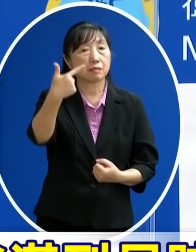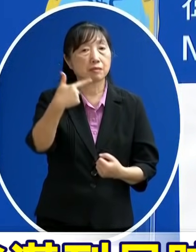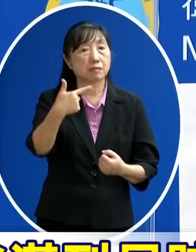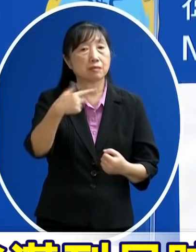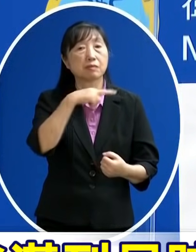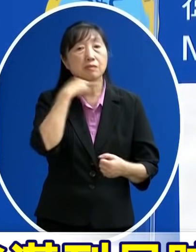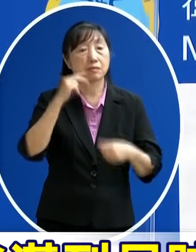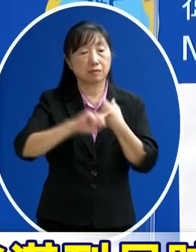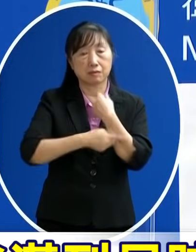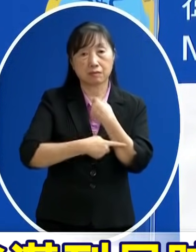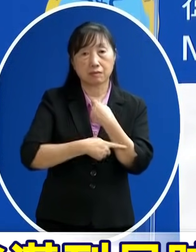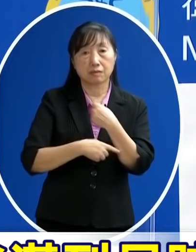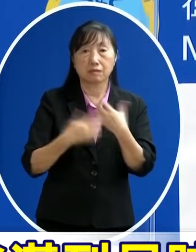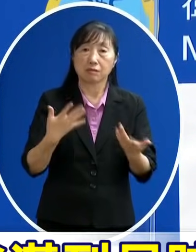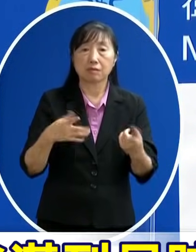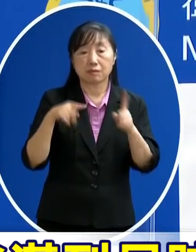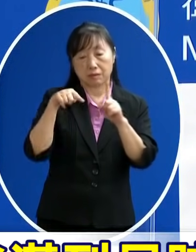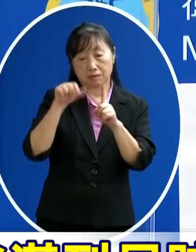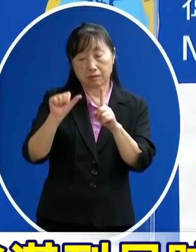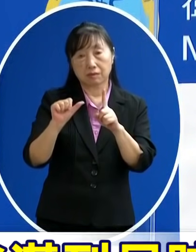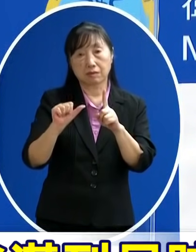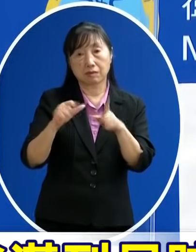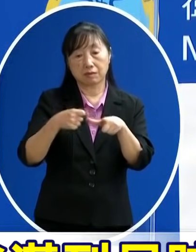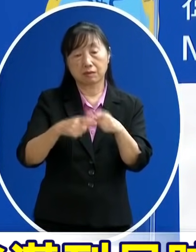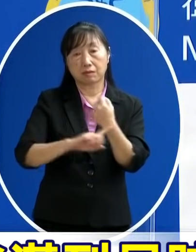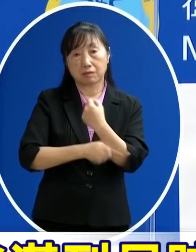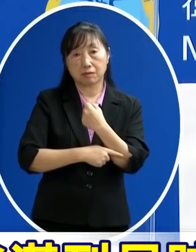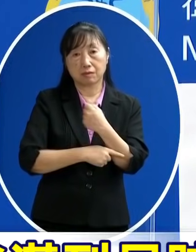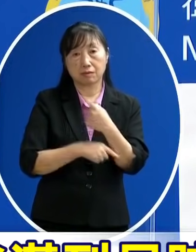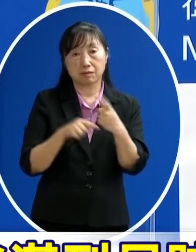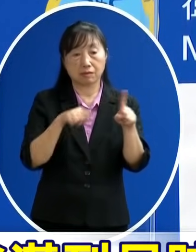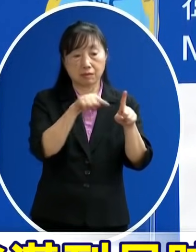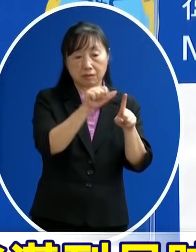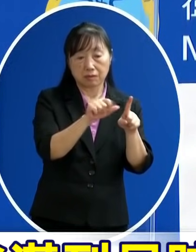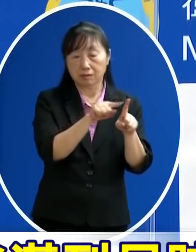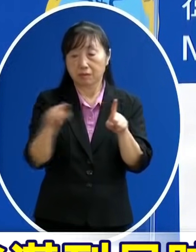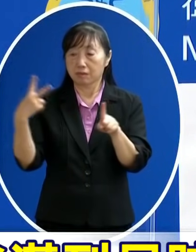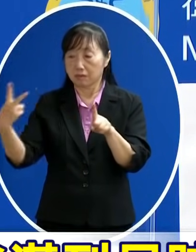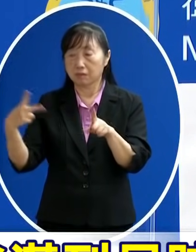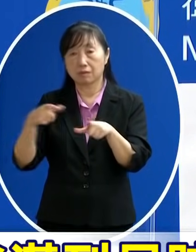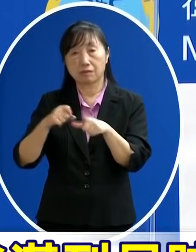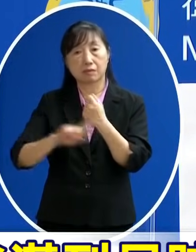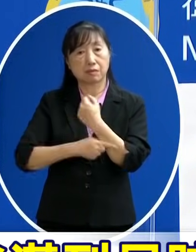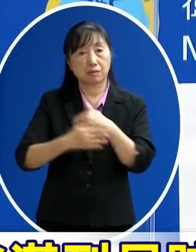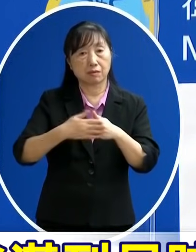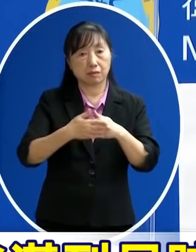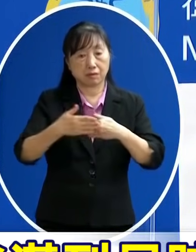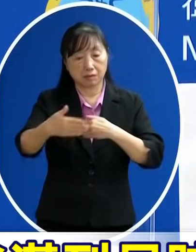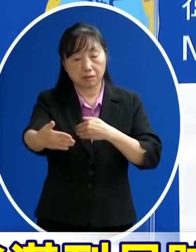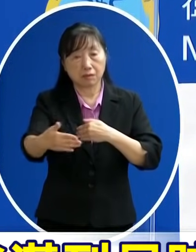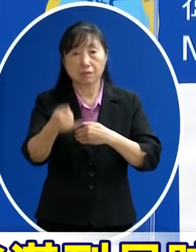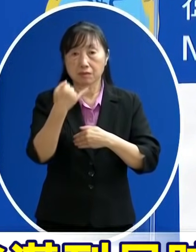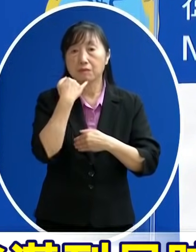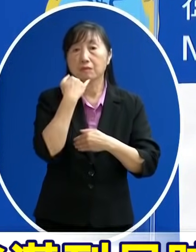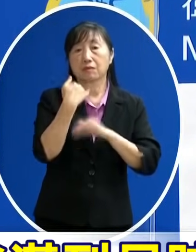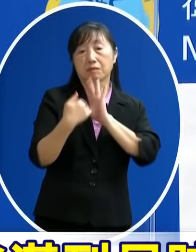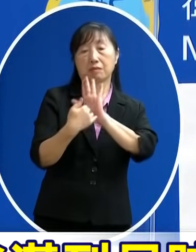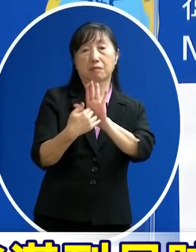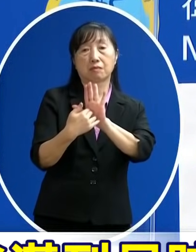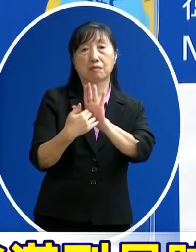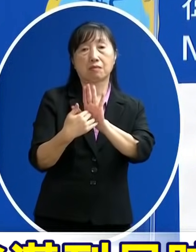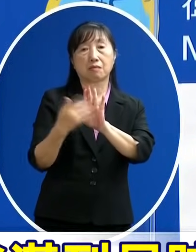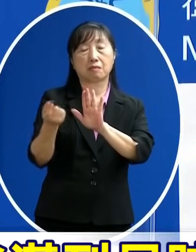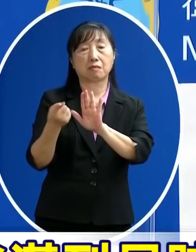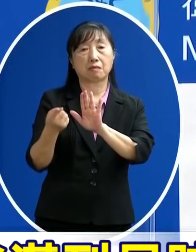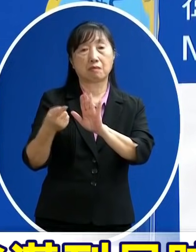不多我们1公尺半到2公尺之间，那是可以避免发生感染